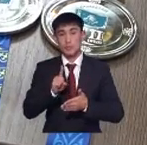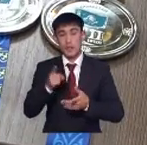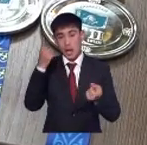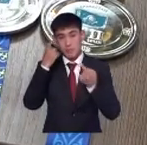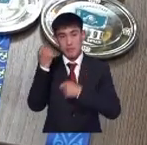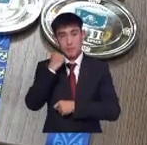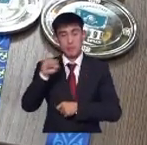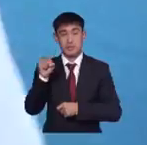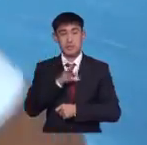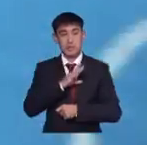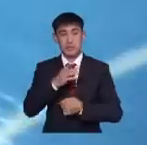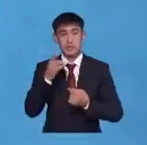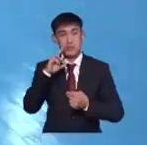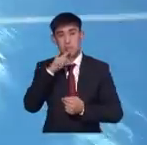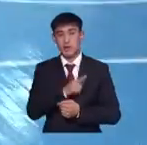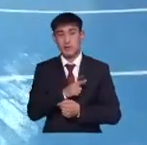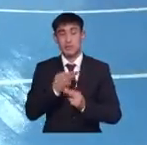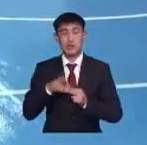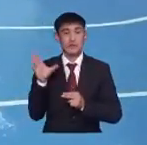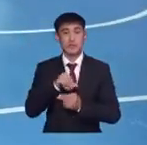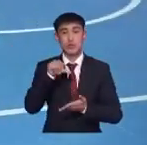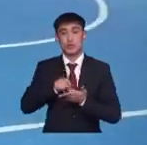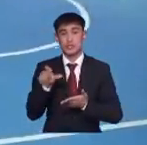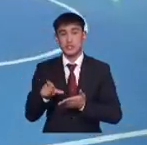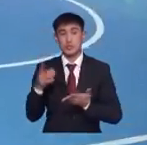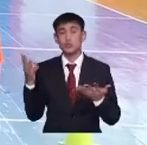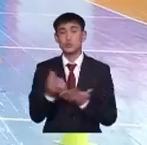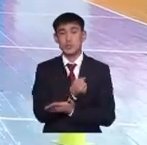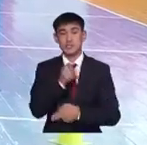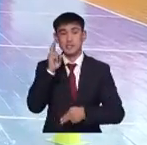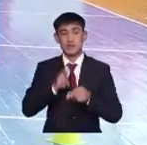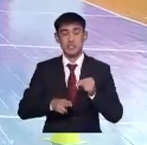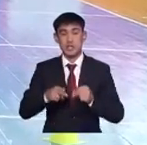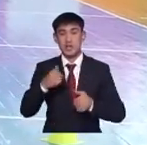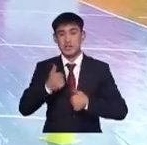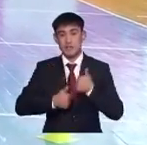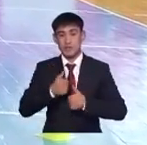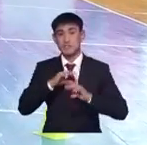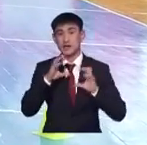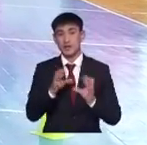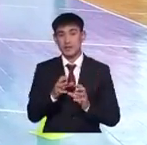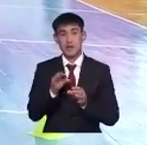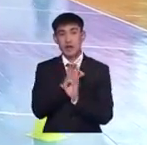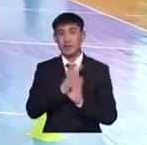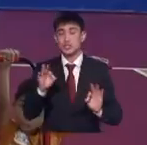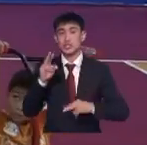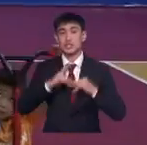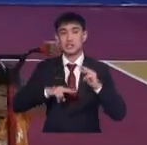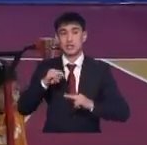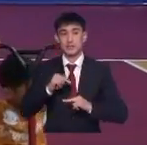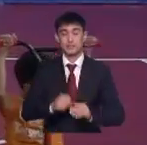объявлять победителя было бы неправильно, поскольку все участники успешно завершили эстафету и сохранили отличное